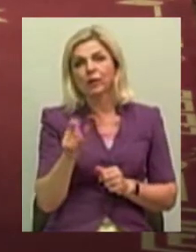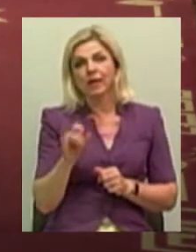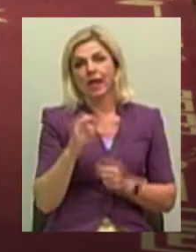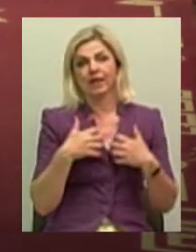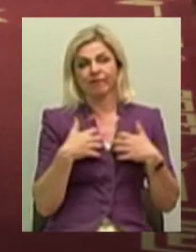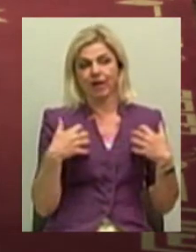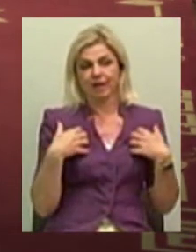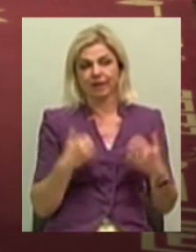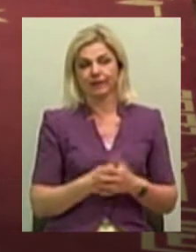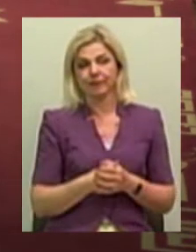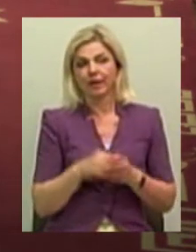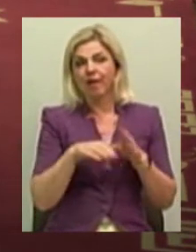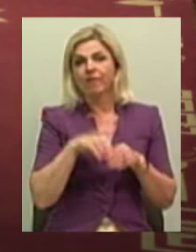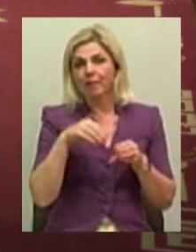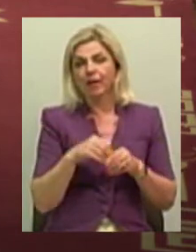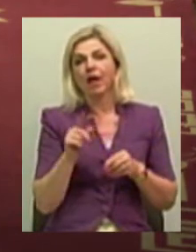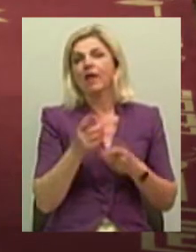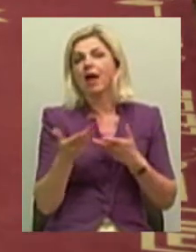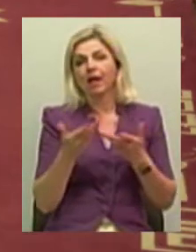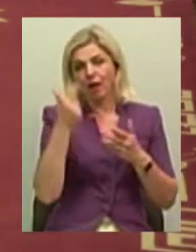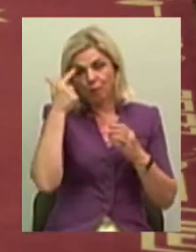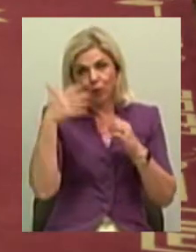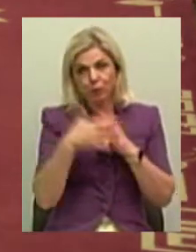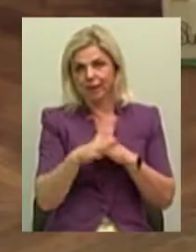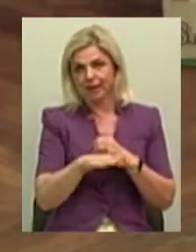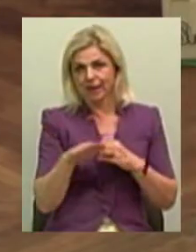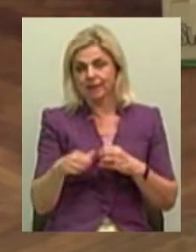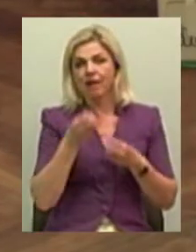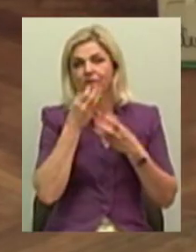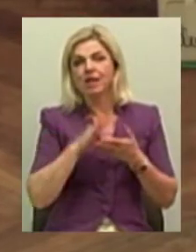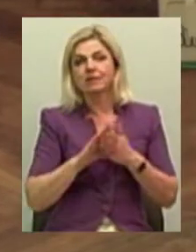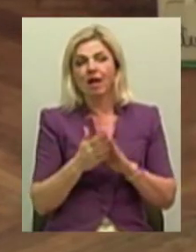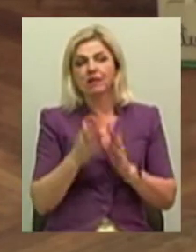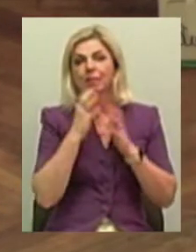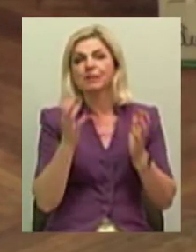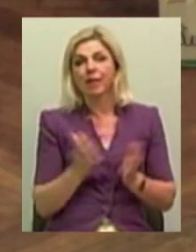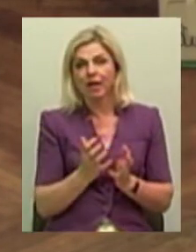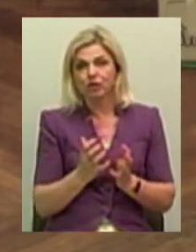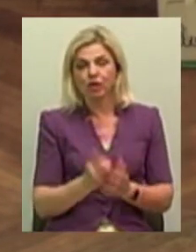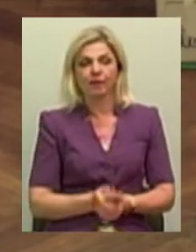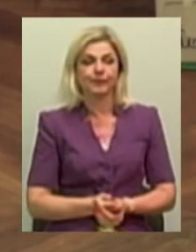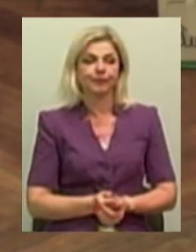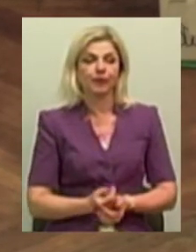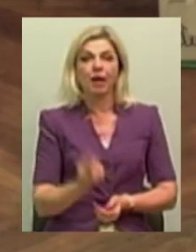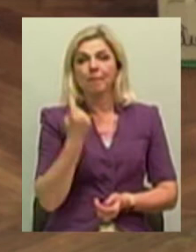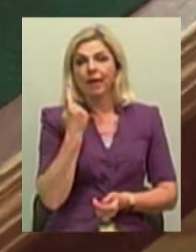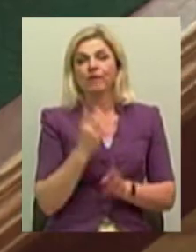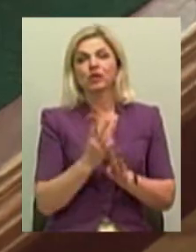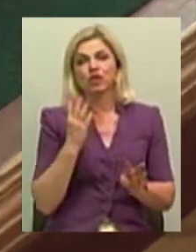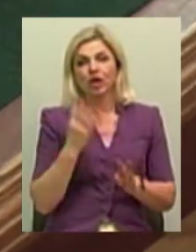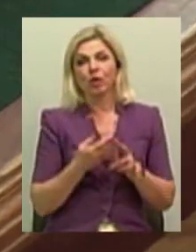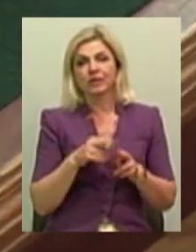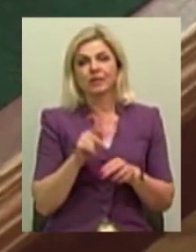які виразні, зрозумілі дітям, які в гарному стані збереження. В першу чергу це,